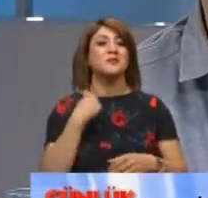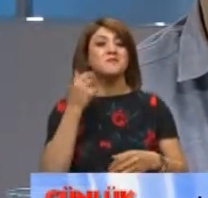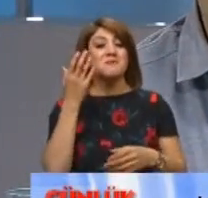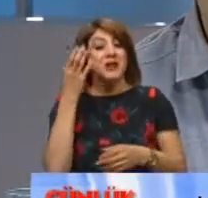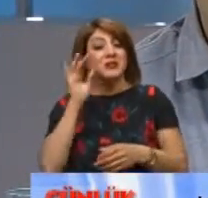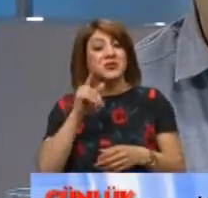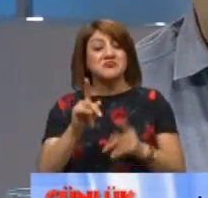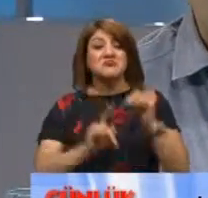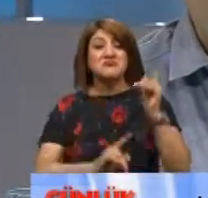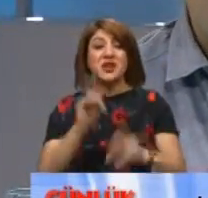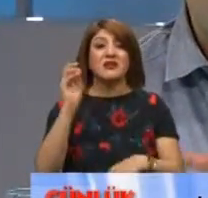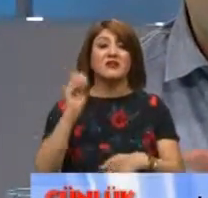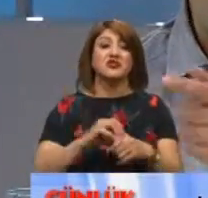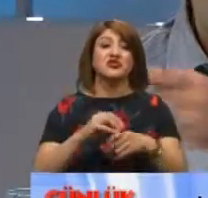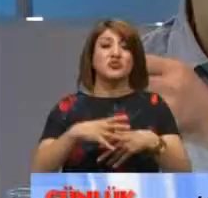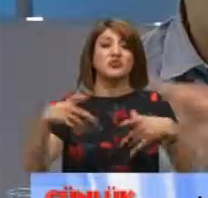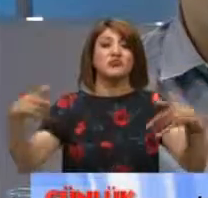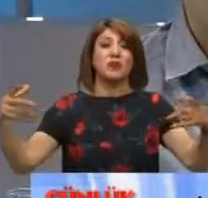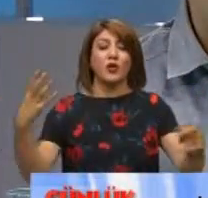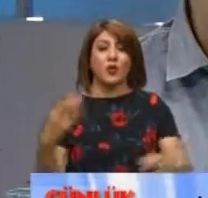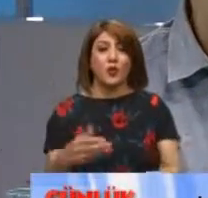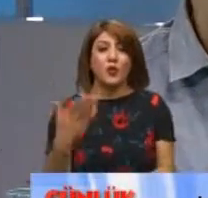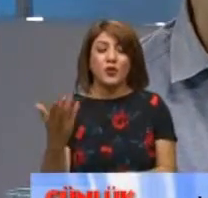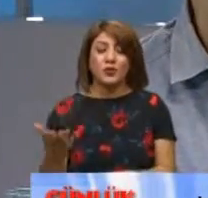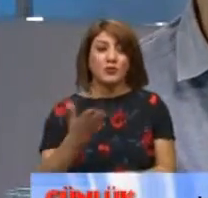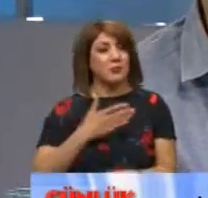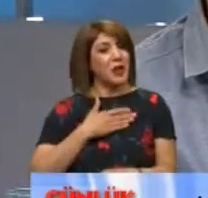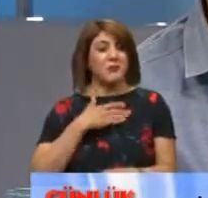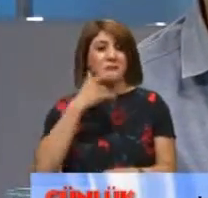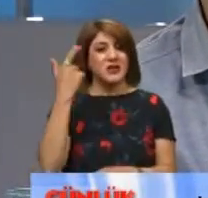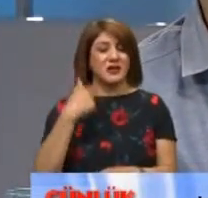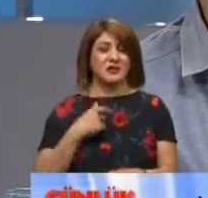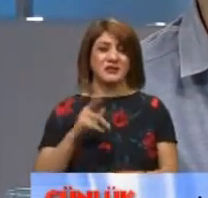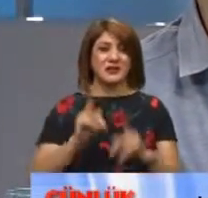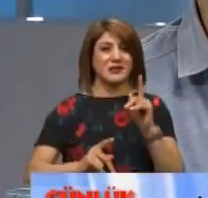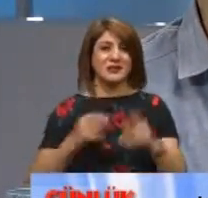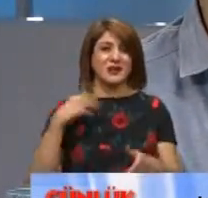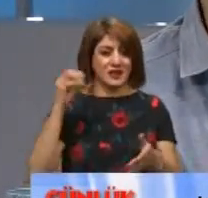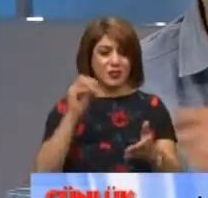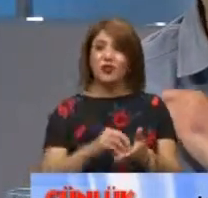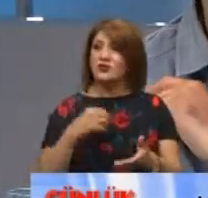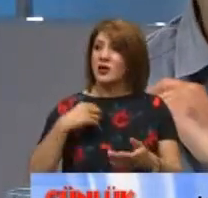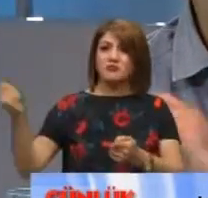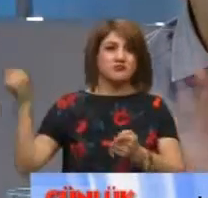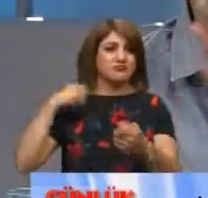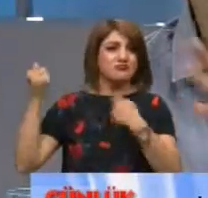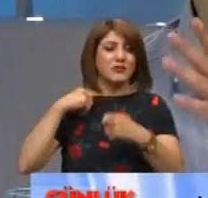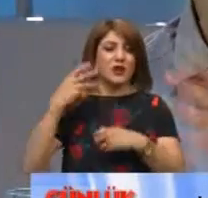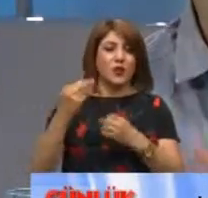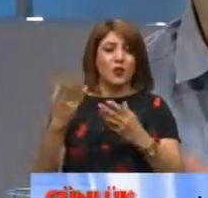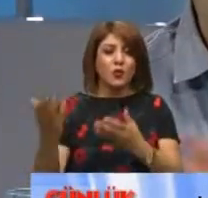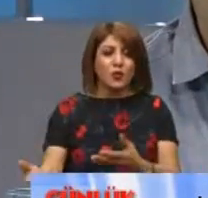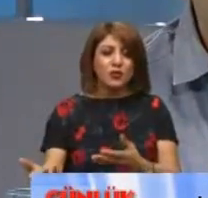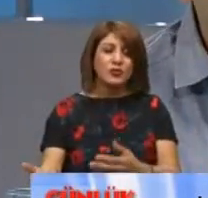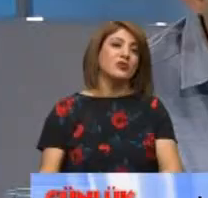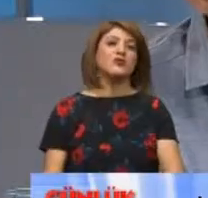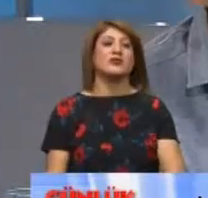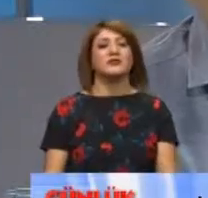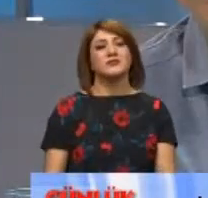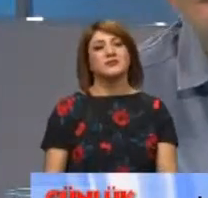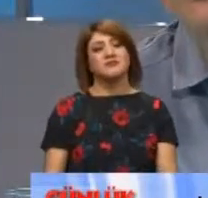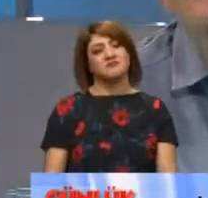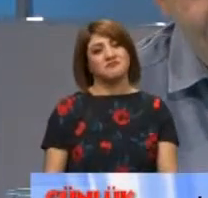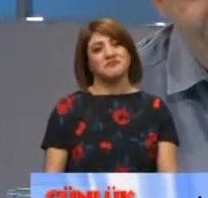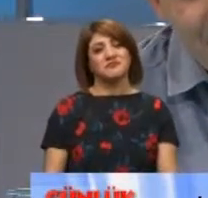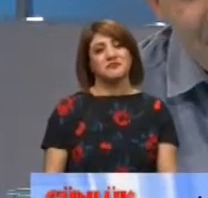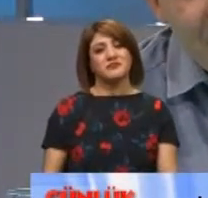algılayamadığımız muhtemelen bir şey. Yani evet, ben birisine I kiss you diye yazsam ertesi gün sopayı yerim. Ama adam I kiss you all dedi, hepimiz öptü. I kiss you all dedi.